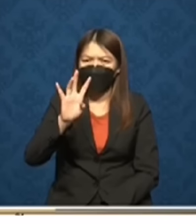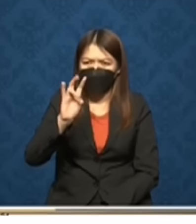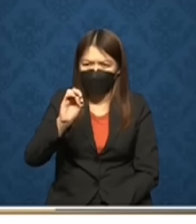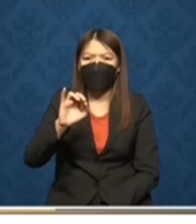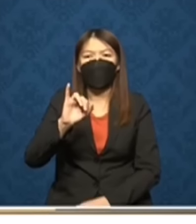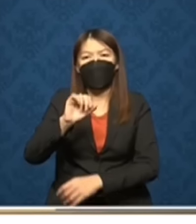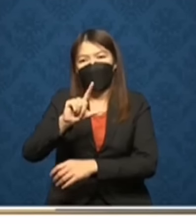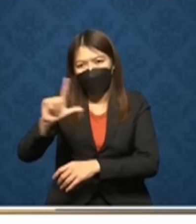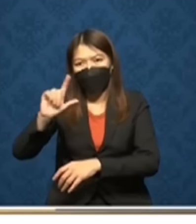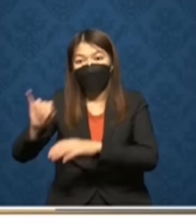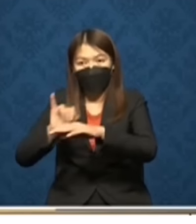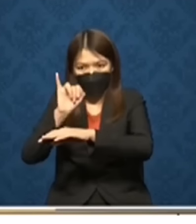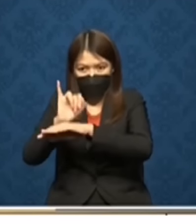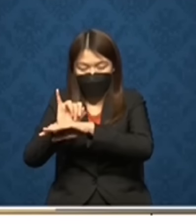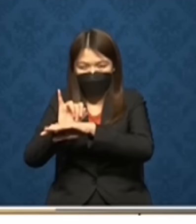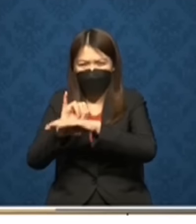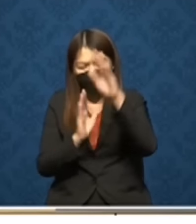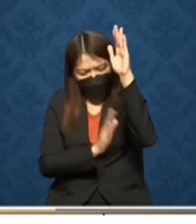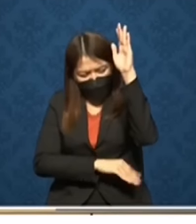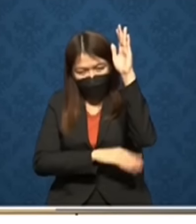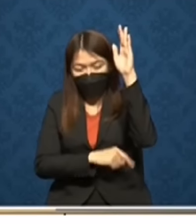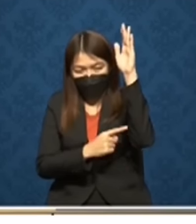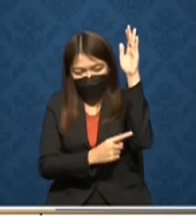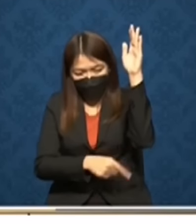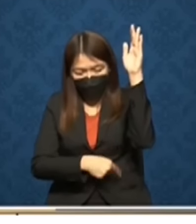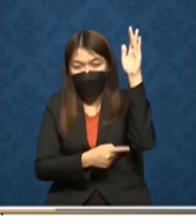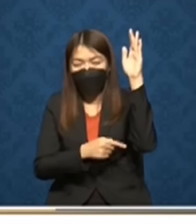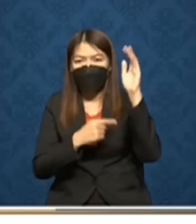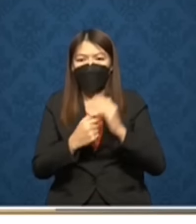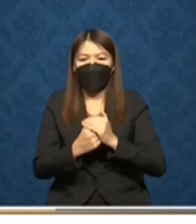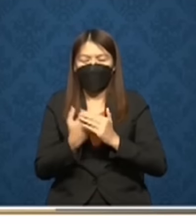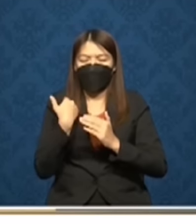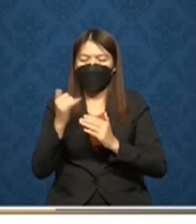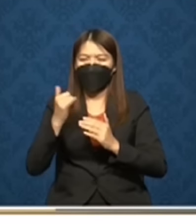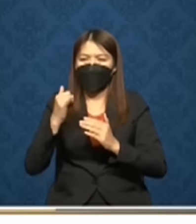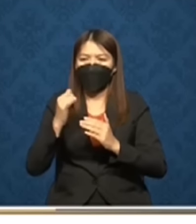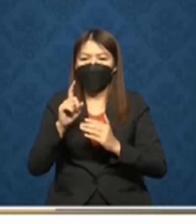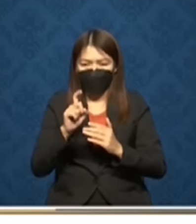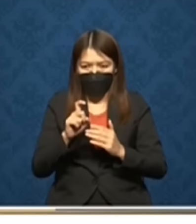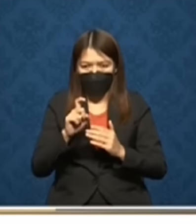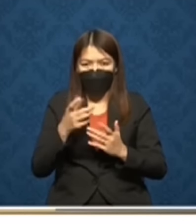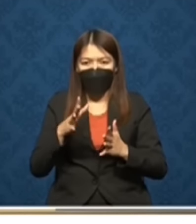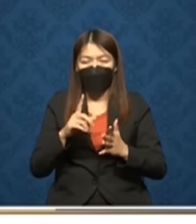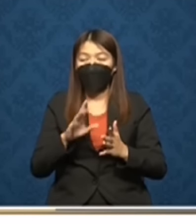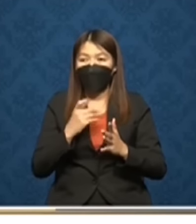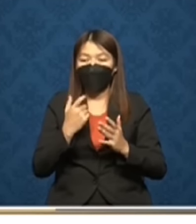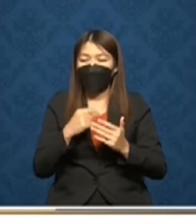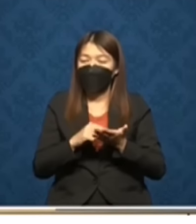470ล้านไร่ที่ปรากฏตอนหลังจะไม่ถึงเพราะบางคนเนี่ยได้ตายไม่ไปแสดงตัวก็ลดลงเนี่